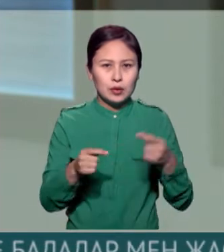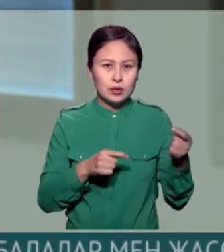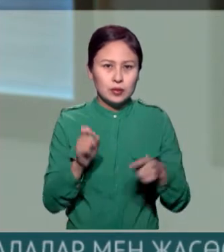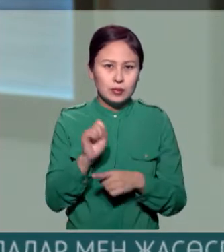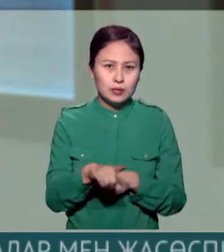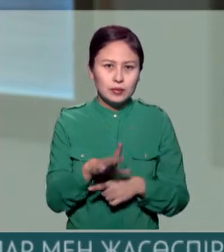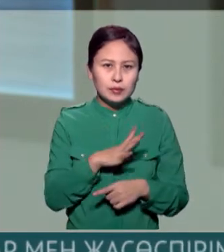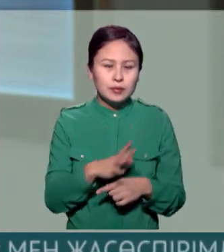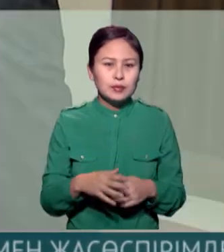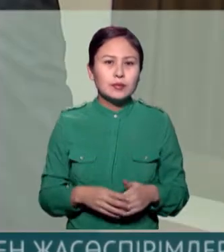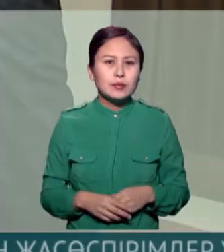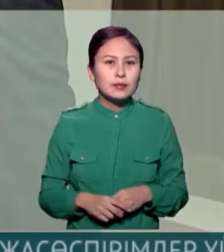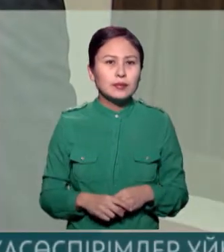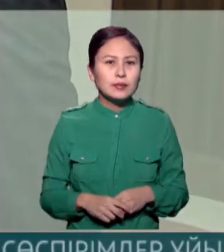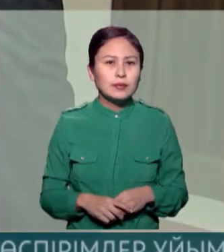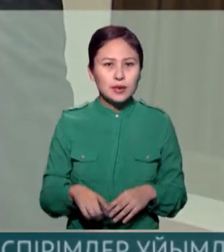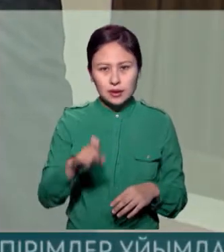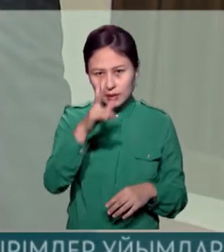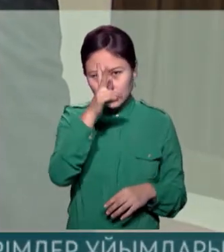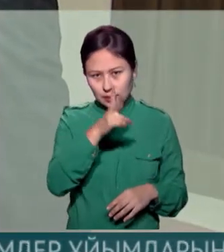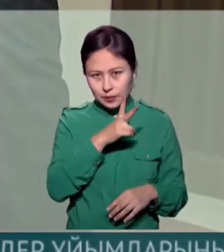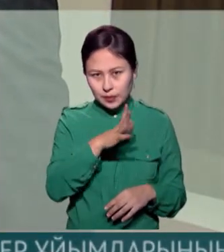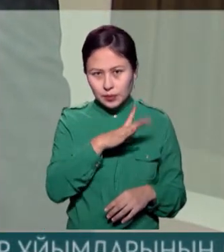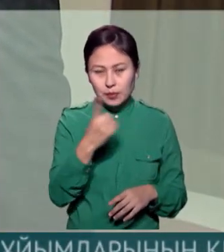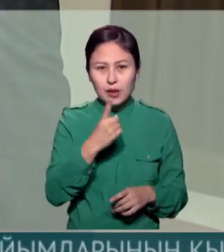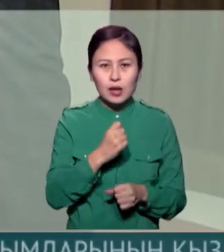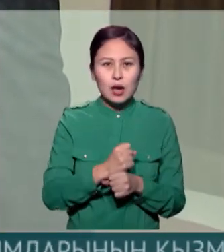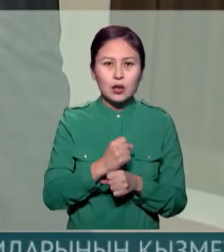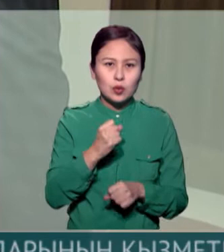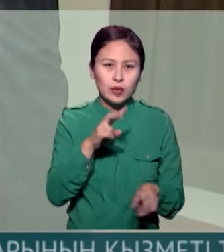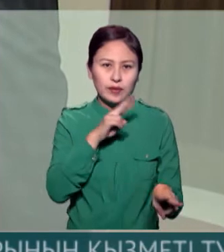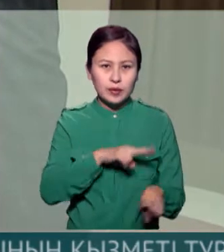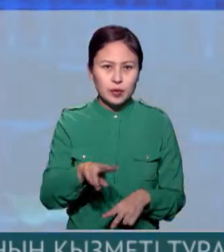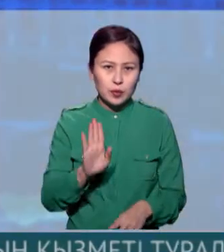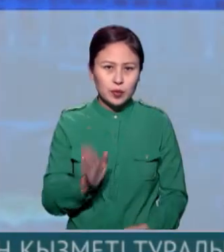тапсырылды. Енді шайдың ішінде бір рет контрольный қосымша тексеріп жүреміз.